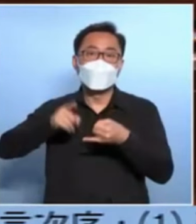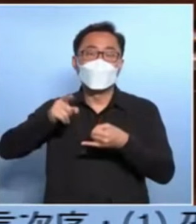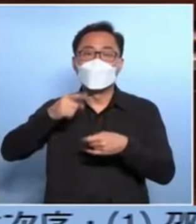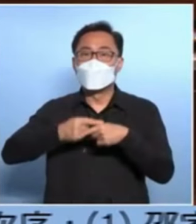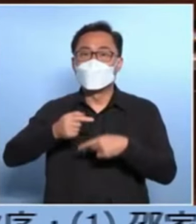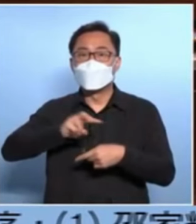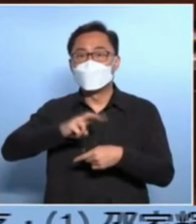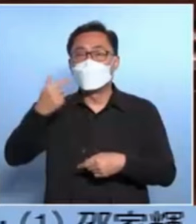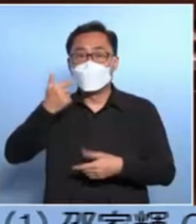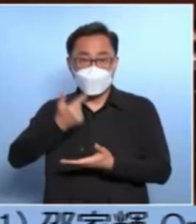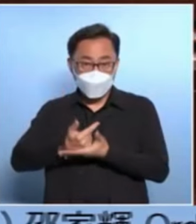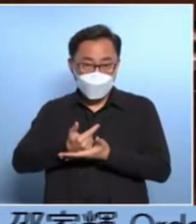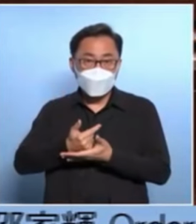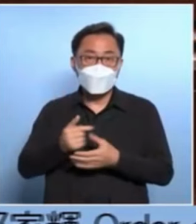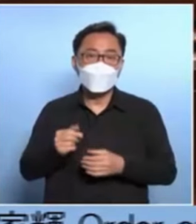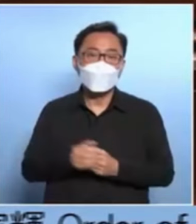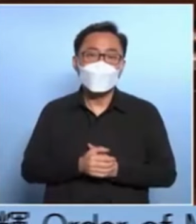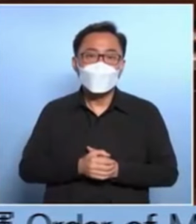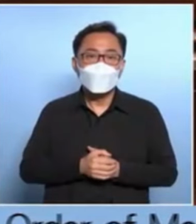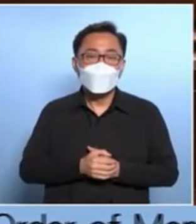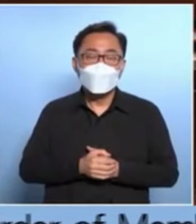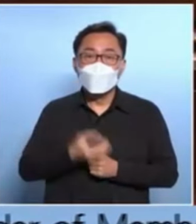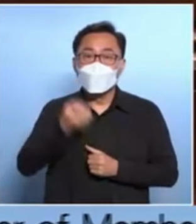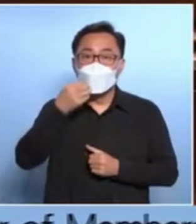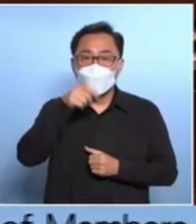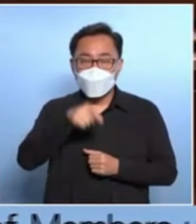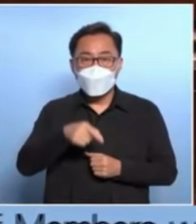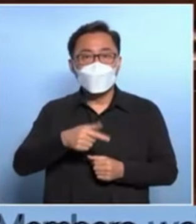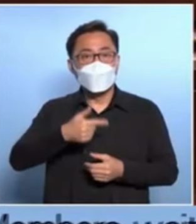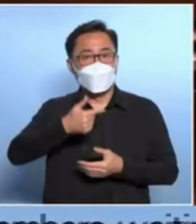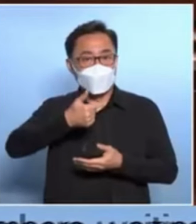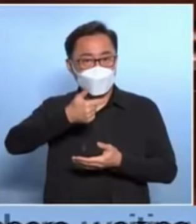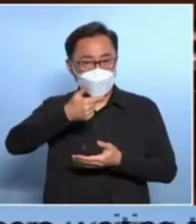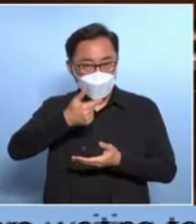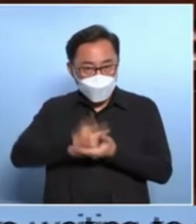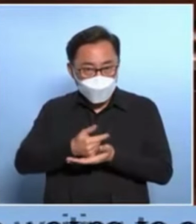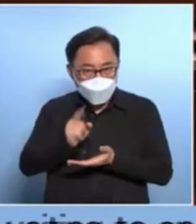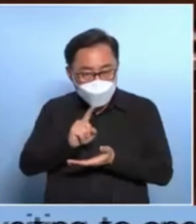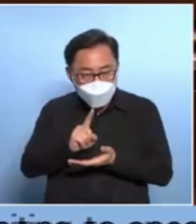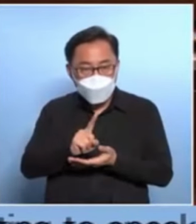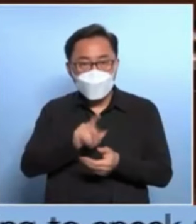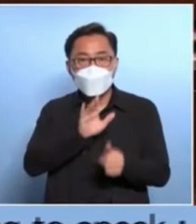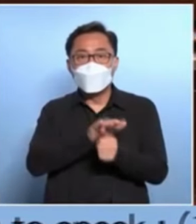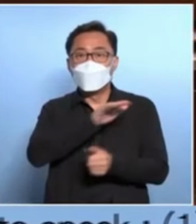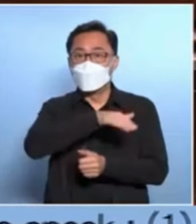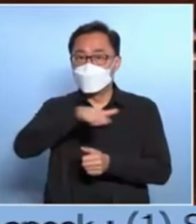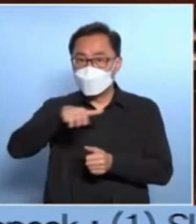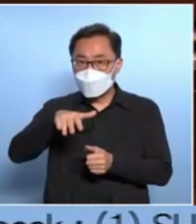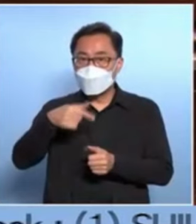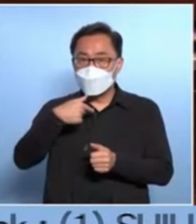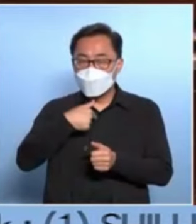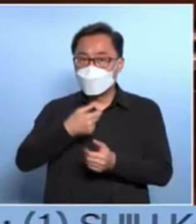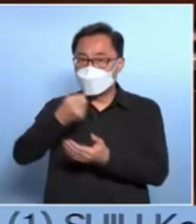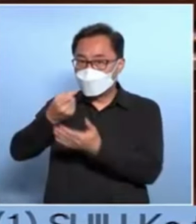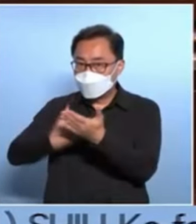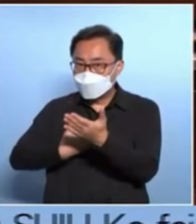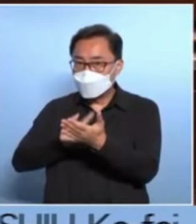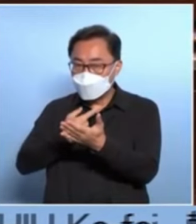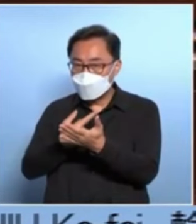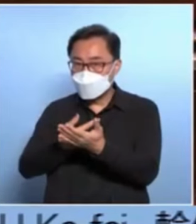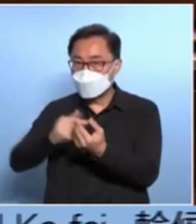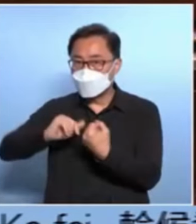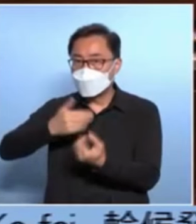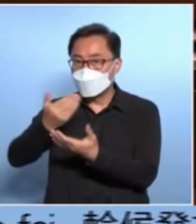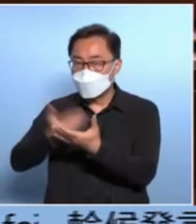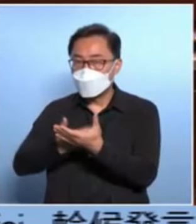個案。咁所以我哋香港係特別需要盡快就保護兒童提出政策同埋一啲嘅法案